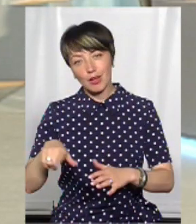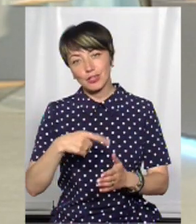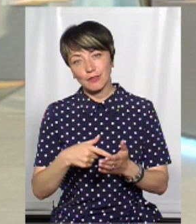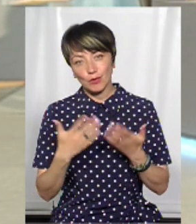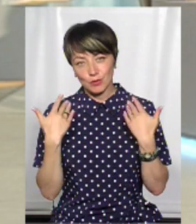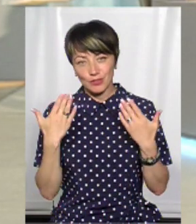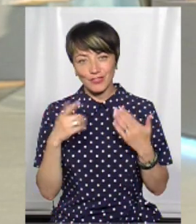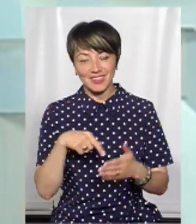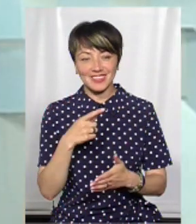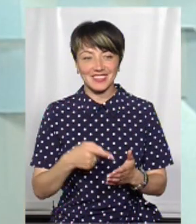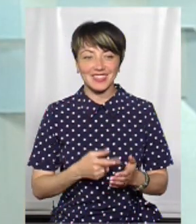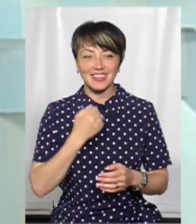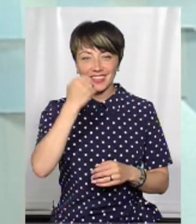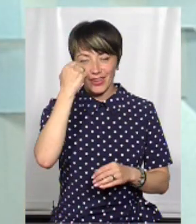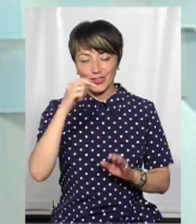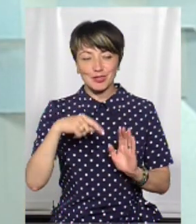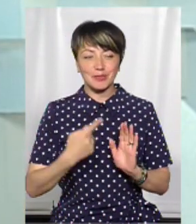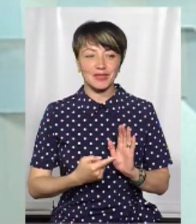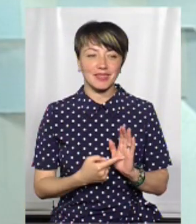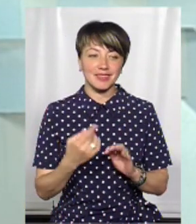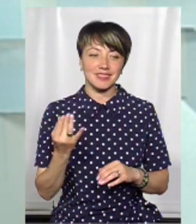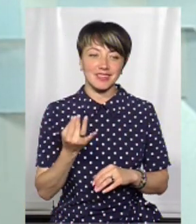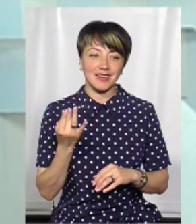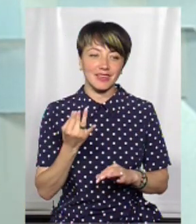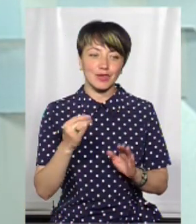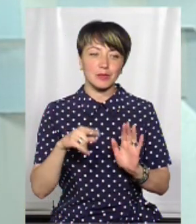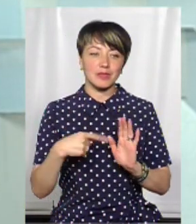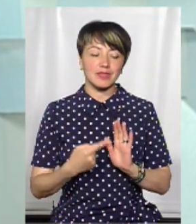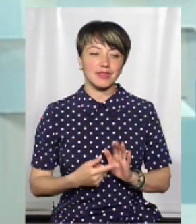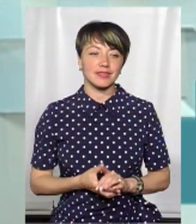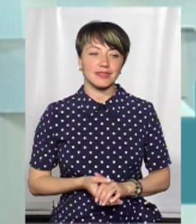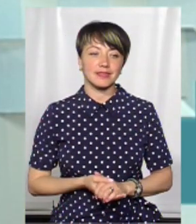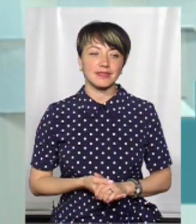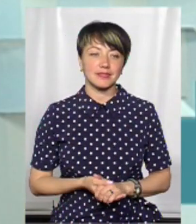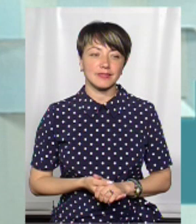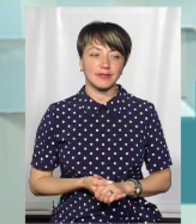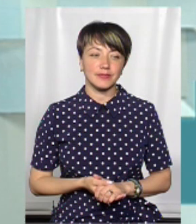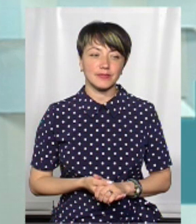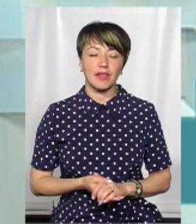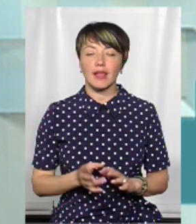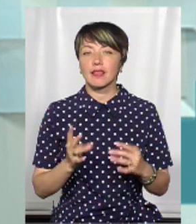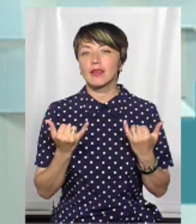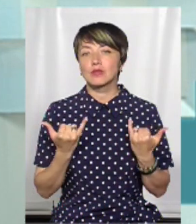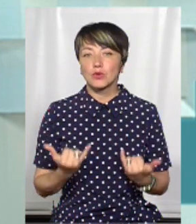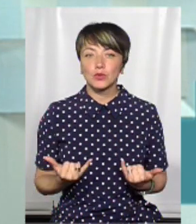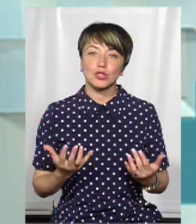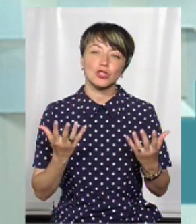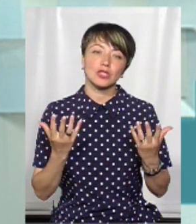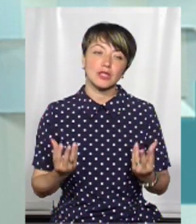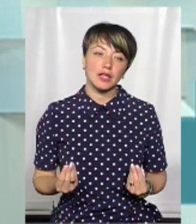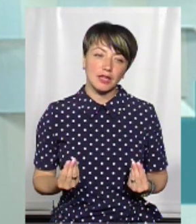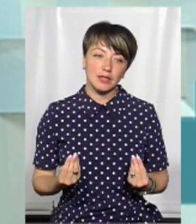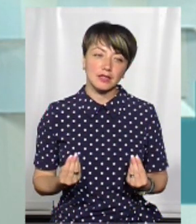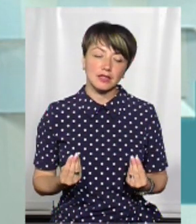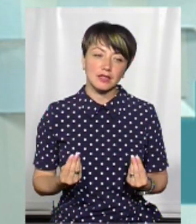відпочиваєте там? Дякую за запитання. Питання дуже, дуже цікаве. На сьогоднішній